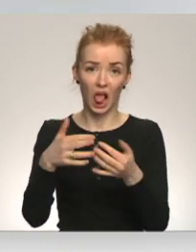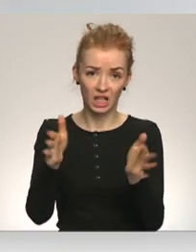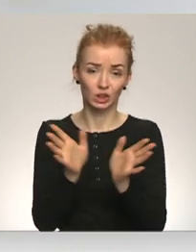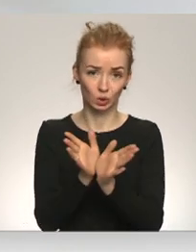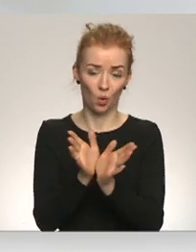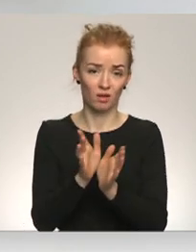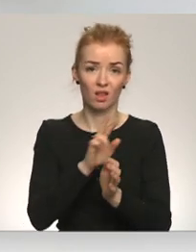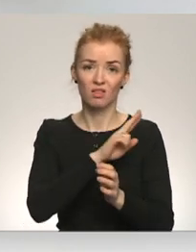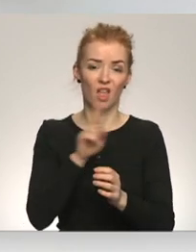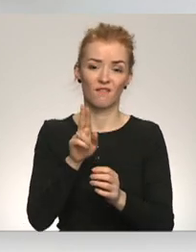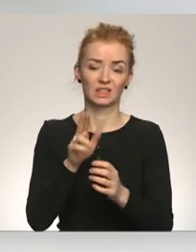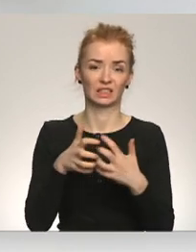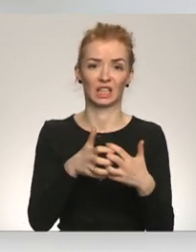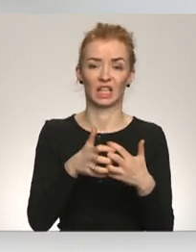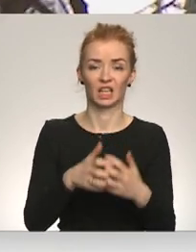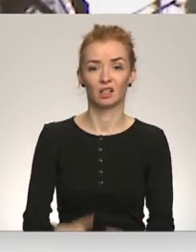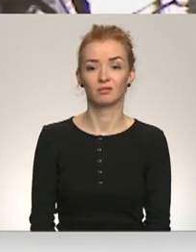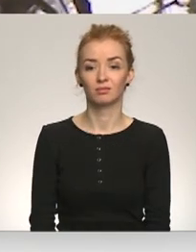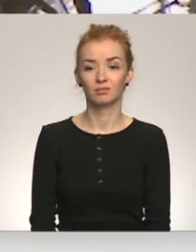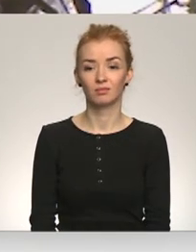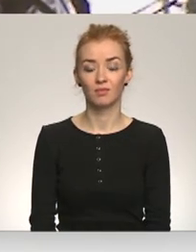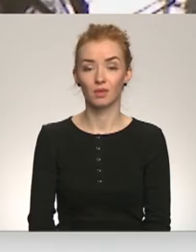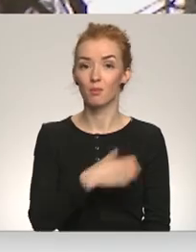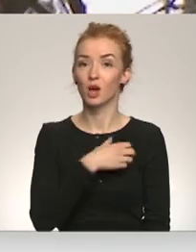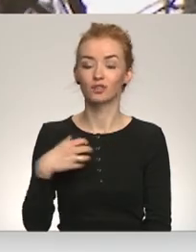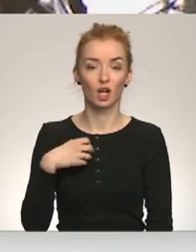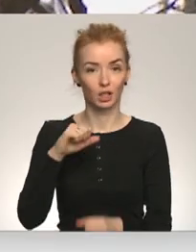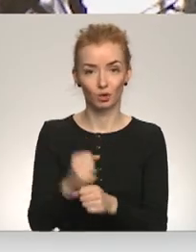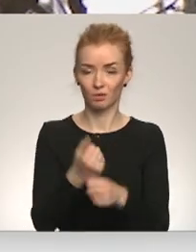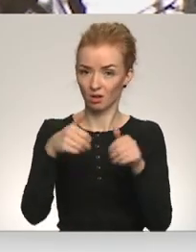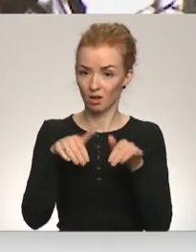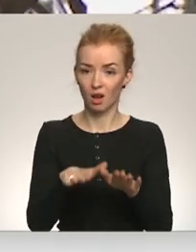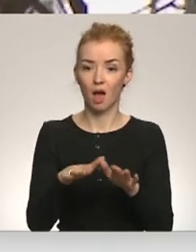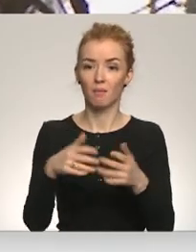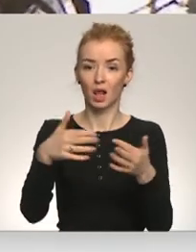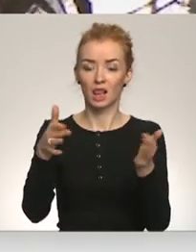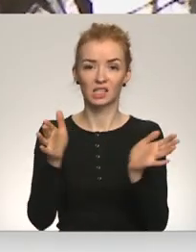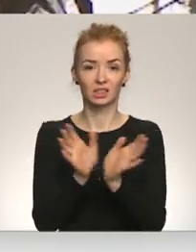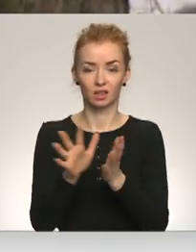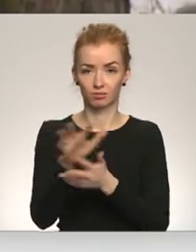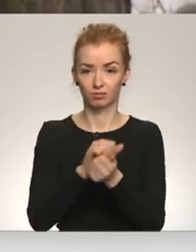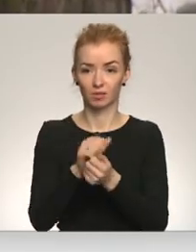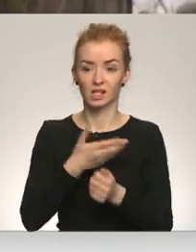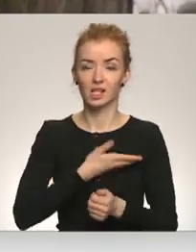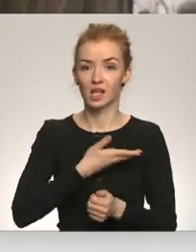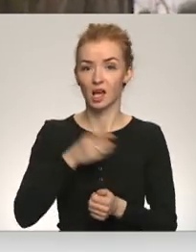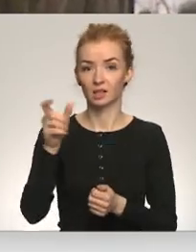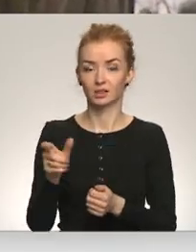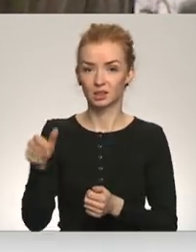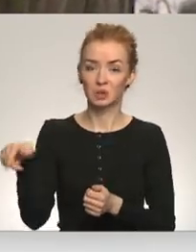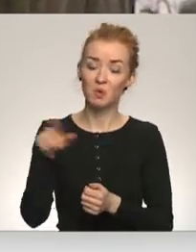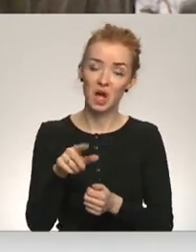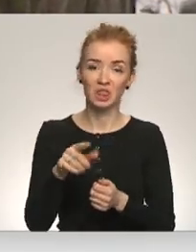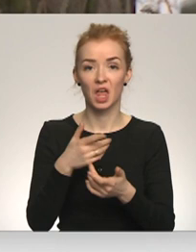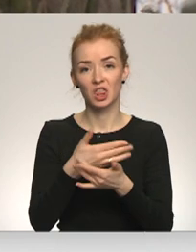par varītēm ar viņiem cīnīties. Pašvaldība tomēr pieņēma lēmumu ligzdas nojaukt. Iedzīvotāju vidū par to ir